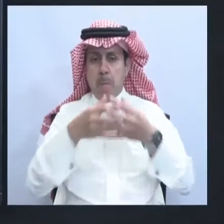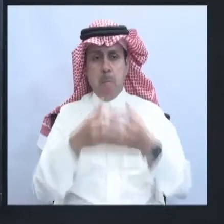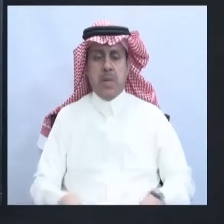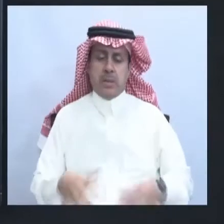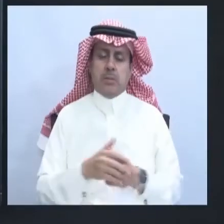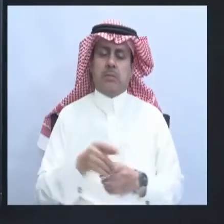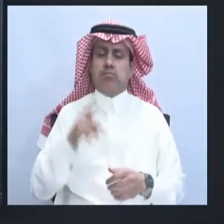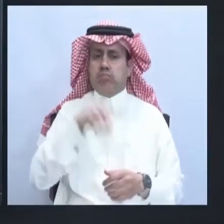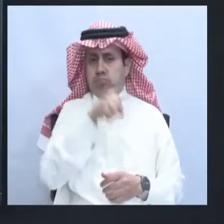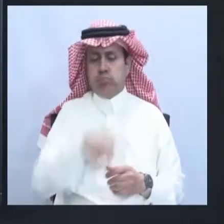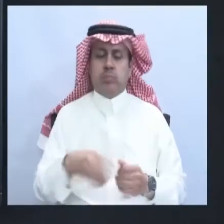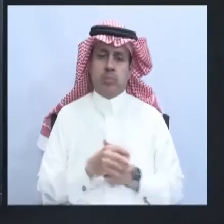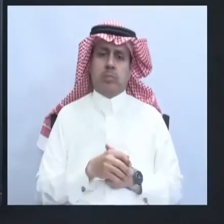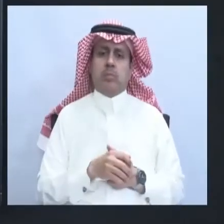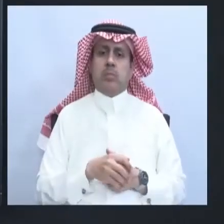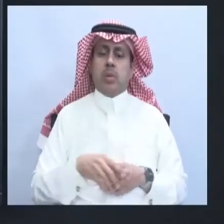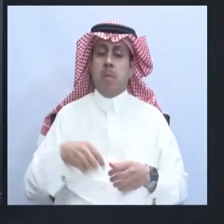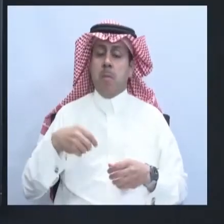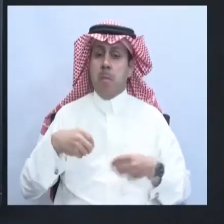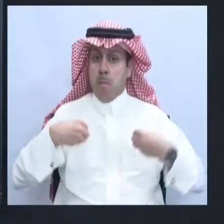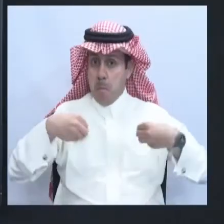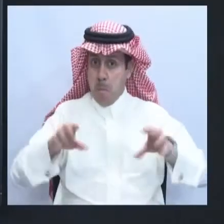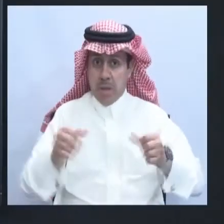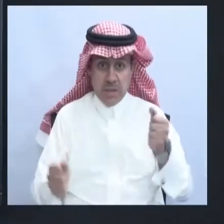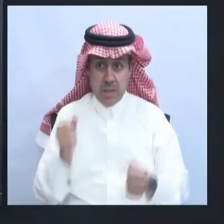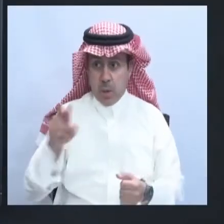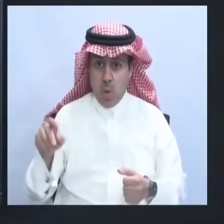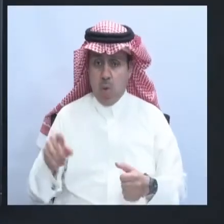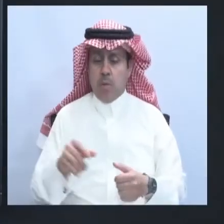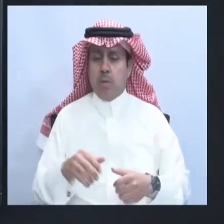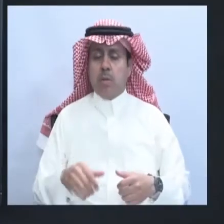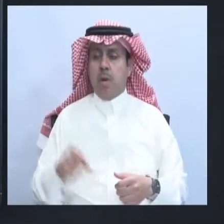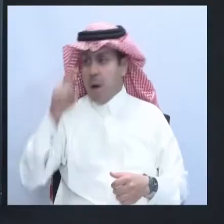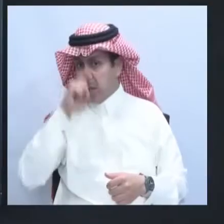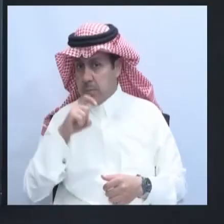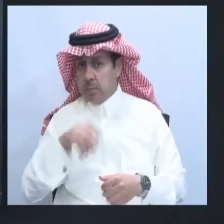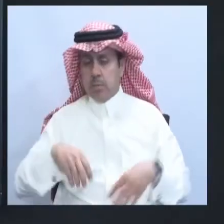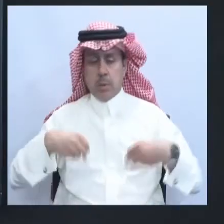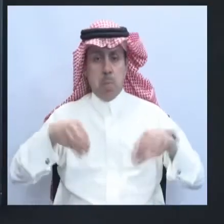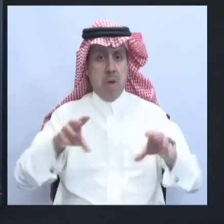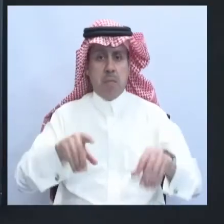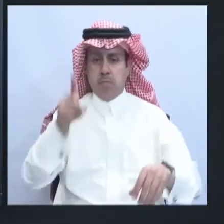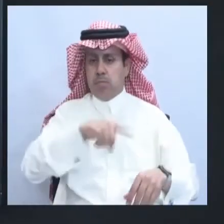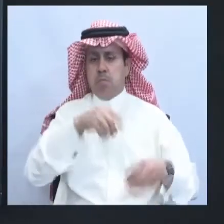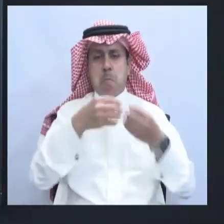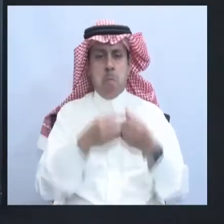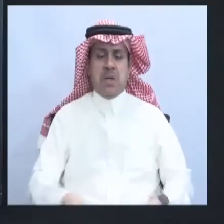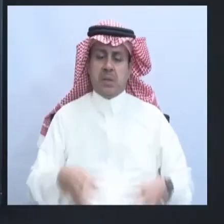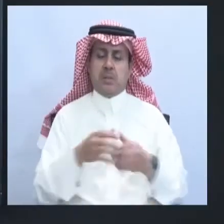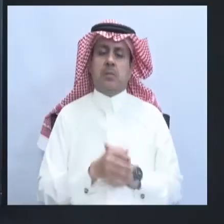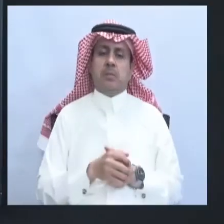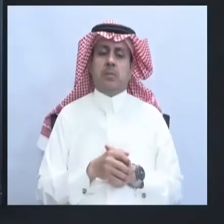يصح فاذا باع سياره اخيه دون رضا اخيه فان البيع لا يصح بل هو بيع باطل